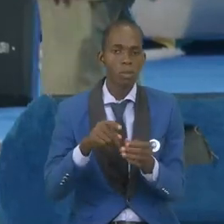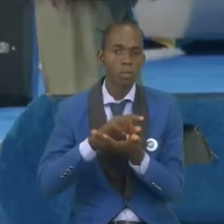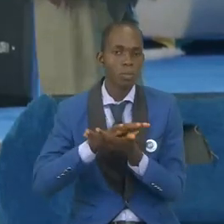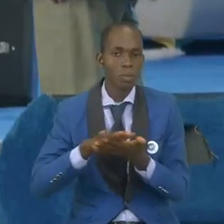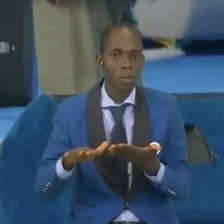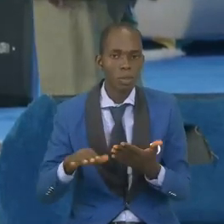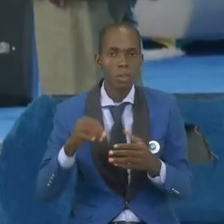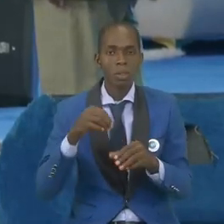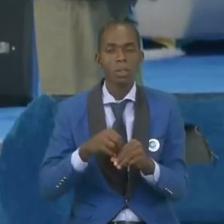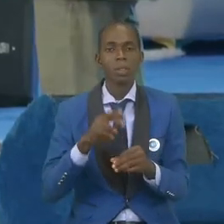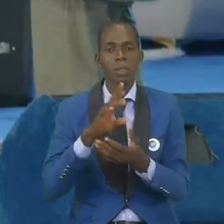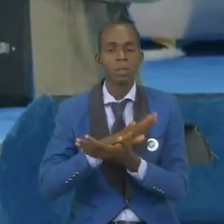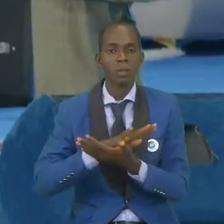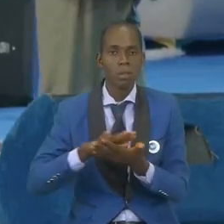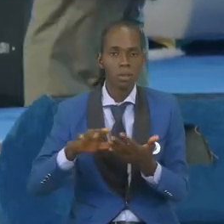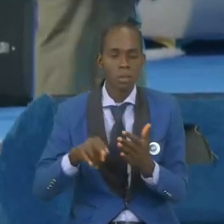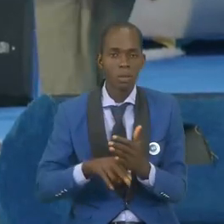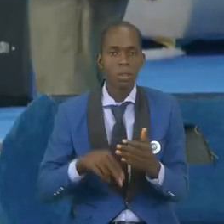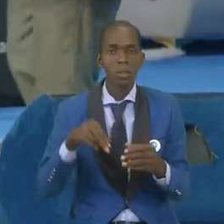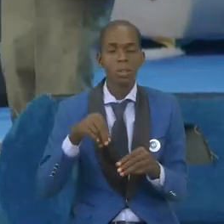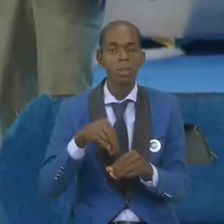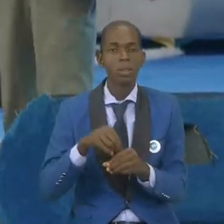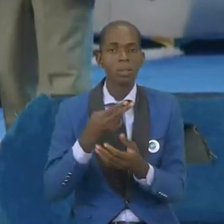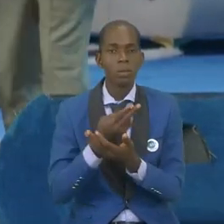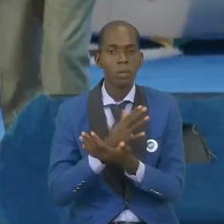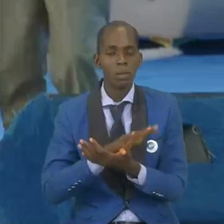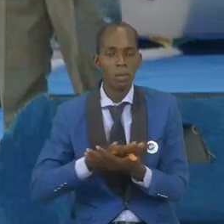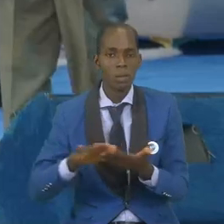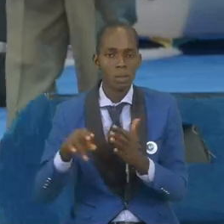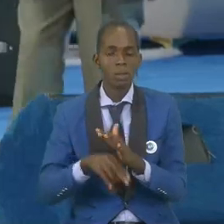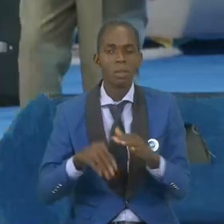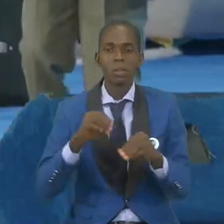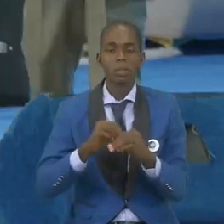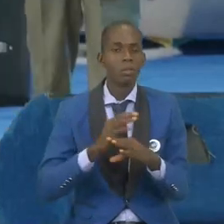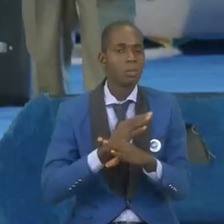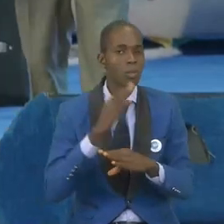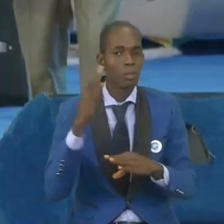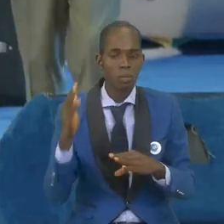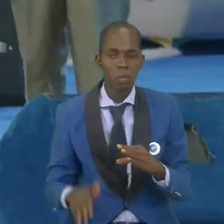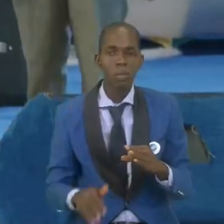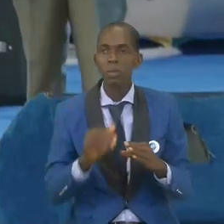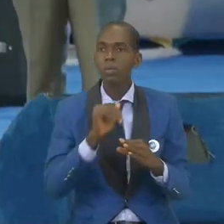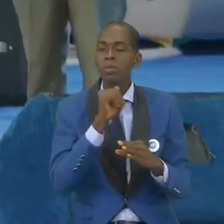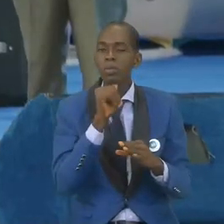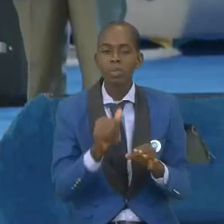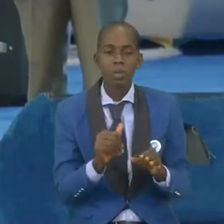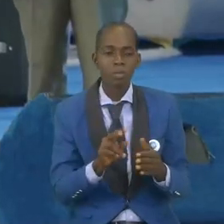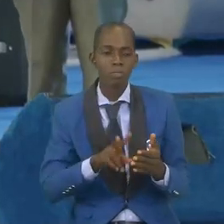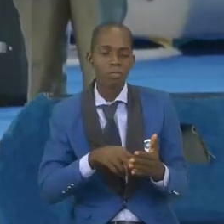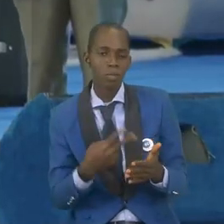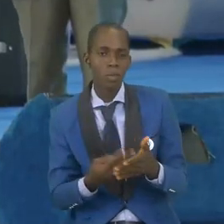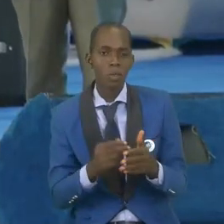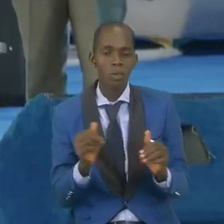Daniel a continué dans la pureté, dans la justice, dans la sainteté,